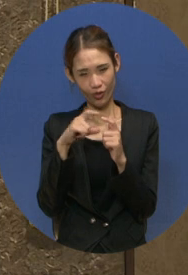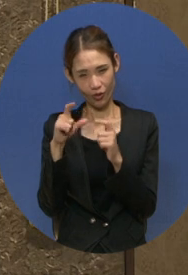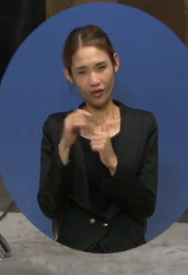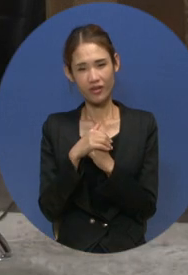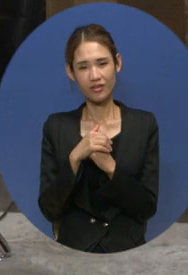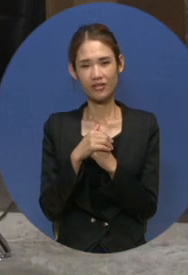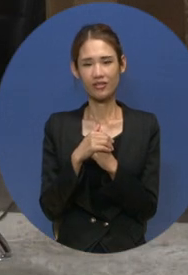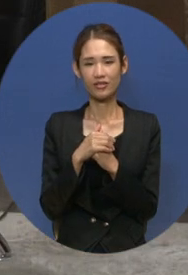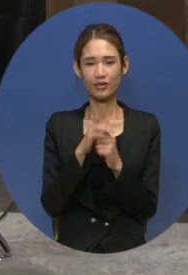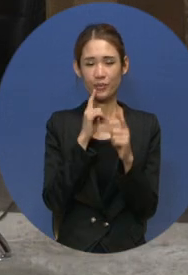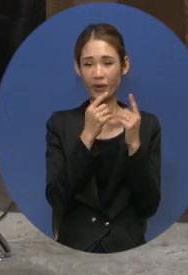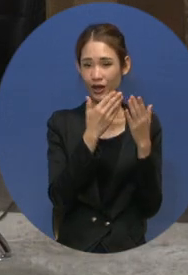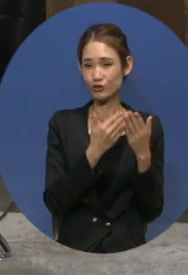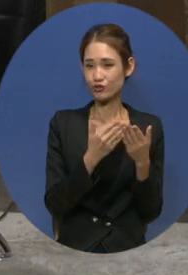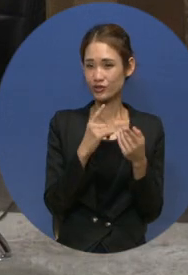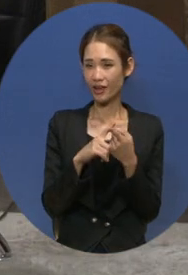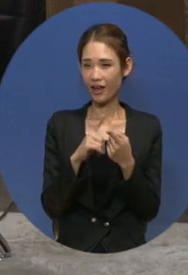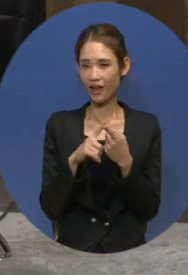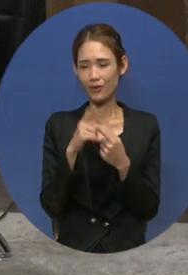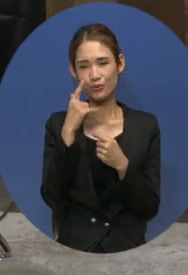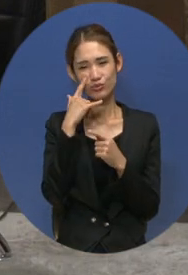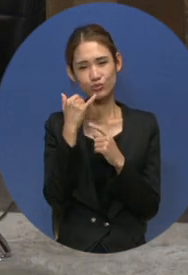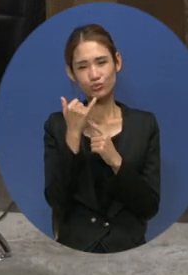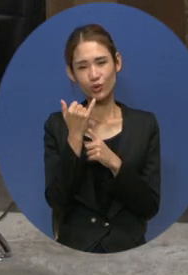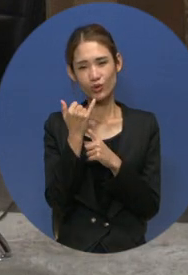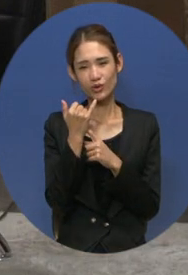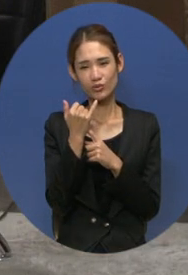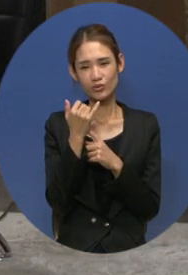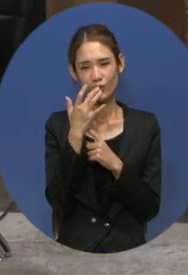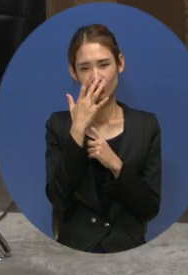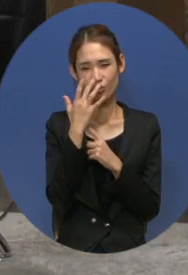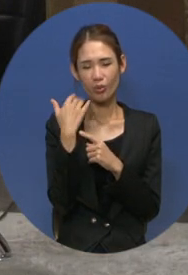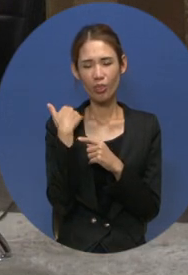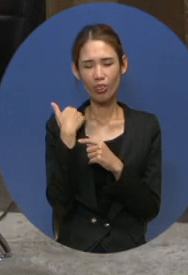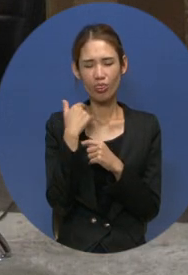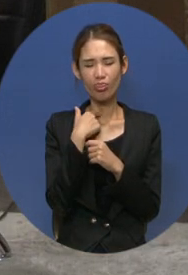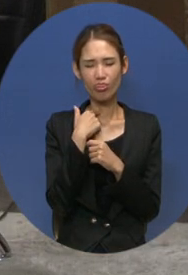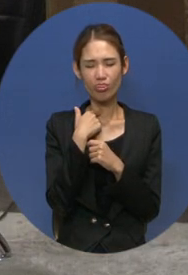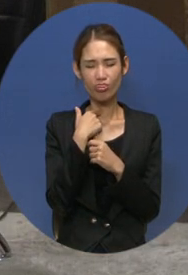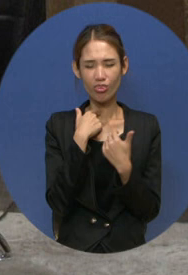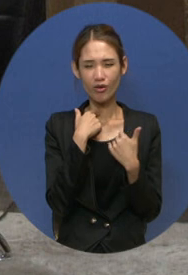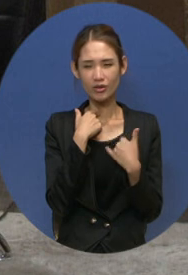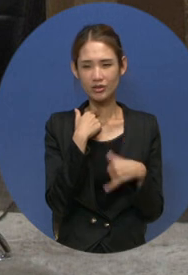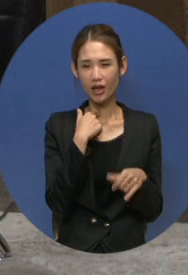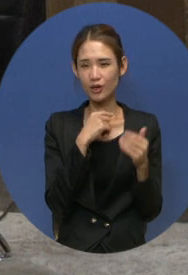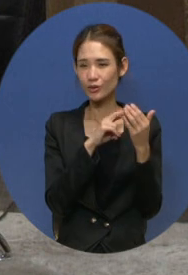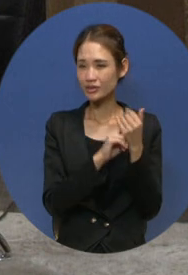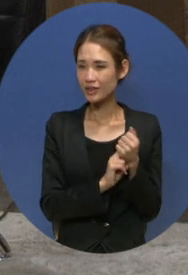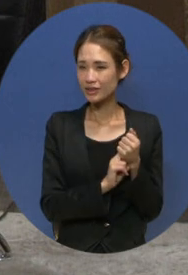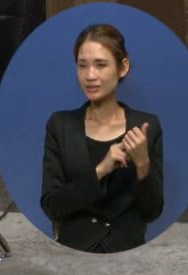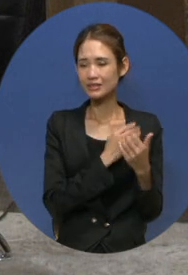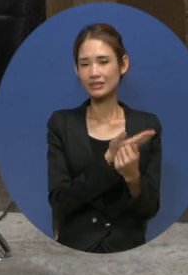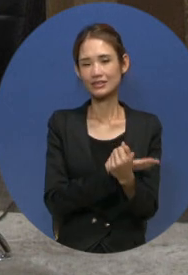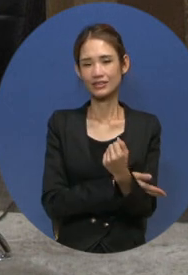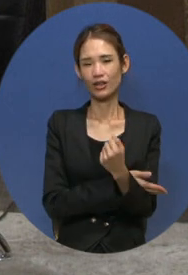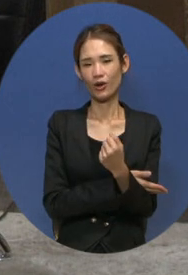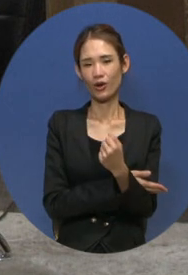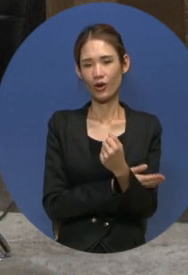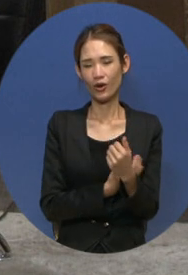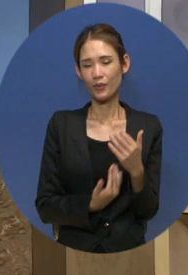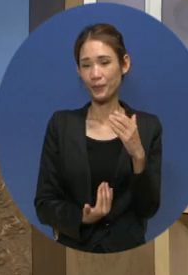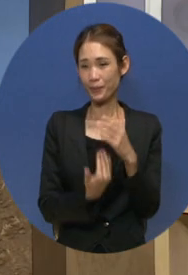그런데 네. 이제 말씀해주신 것처럼 부모님조차 몰랐던 그 자녀분들의 네. 잠재된 능력이 발휘되는 그런